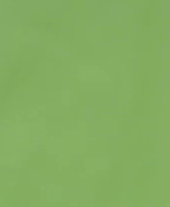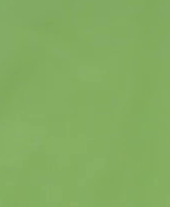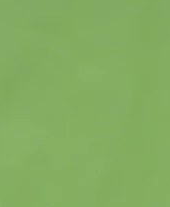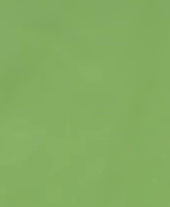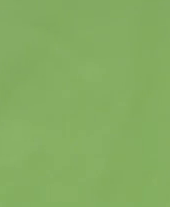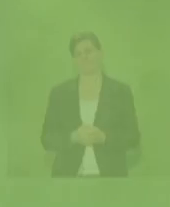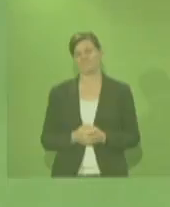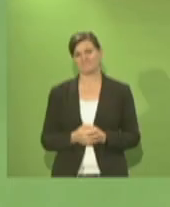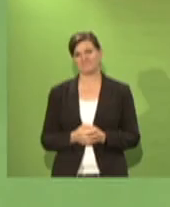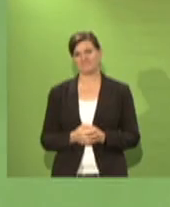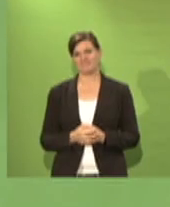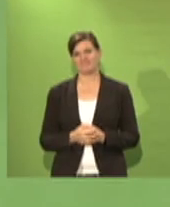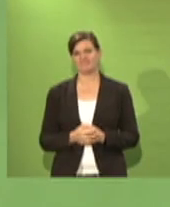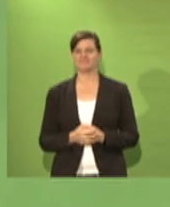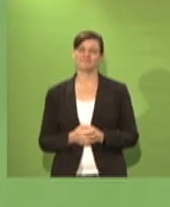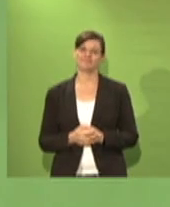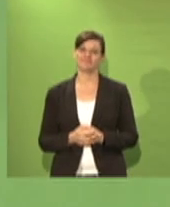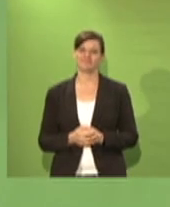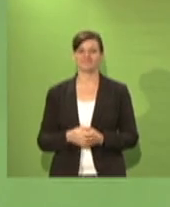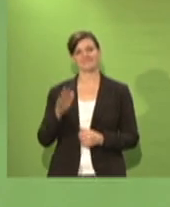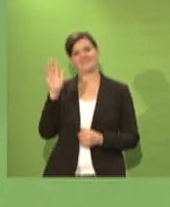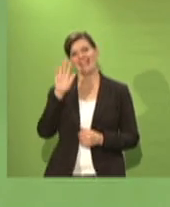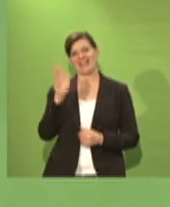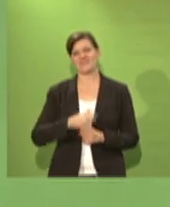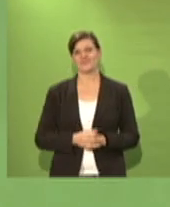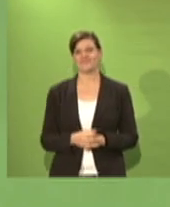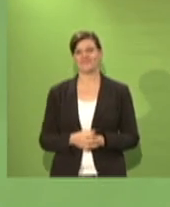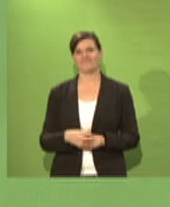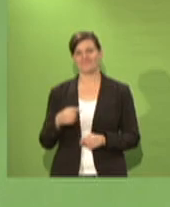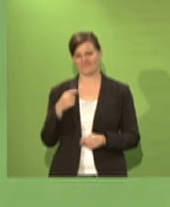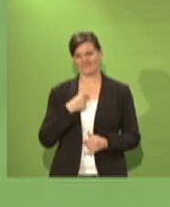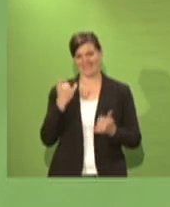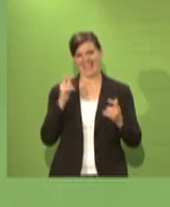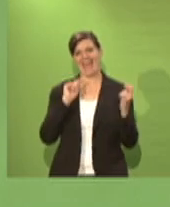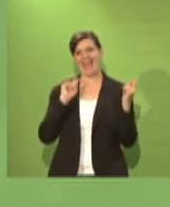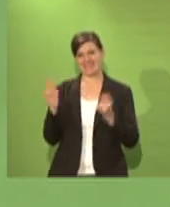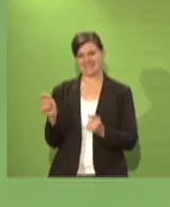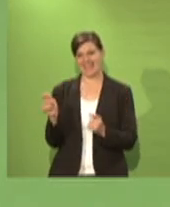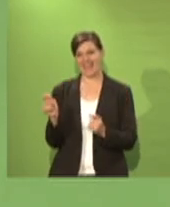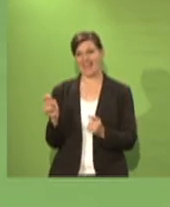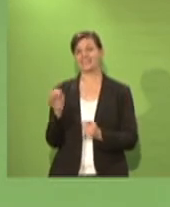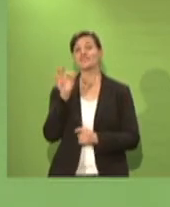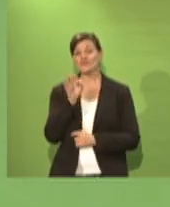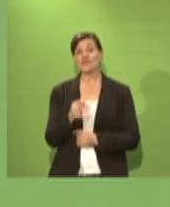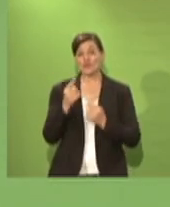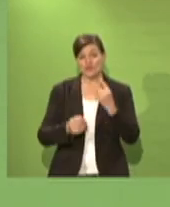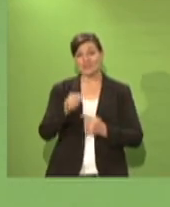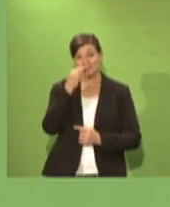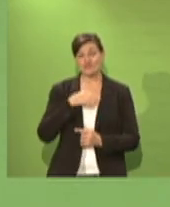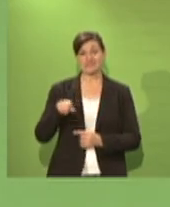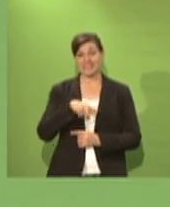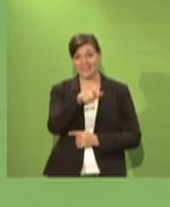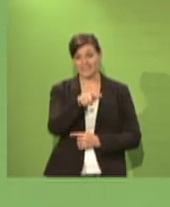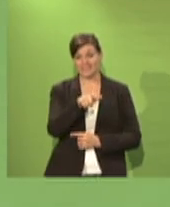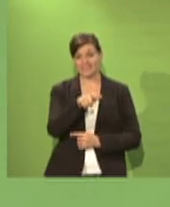zur Vorstellung des Antrags. Hallo, ich stelle diesen Antrag sogar nicht nur für die Grüne Jugend NRW, sondern